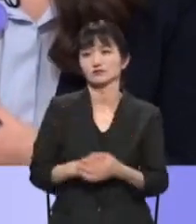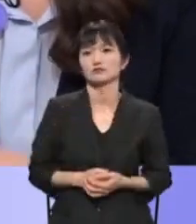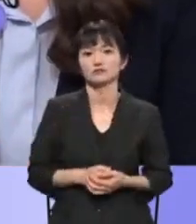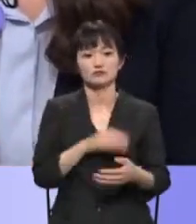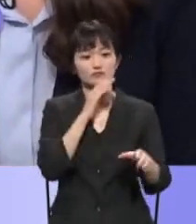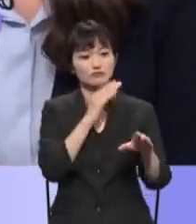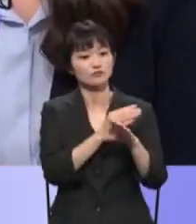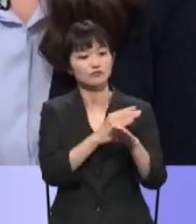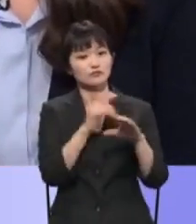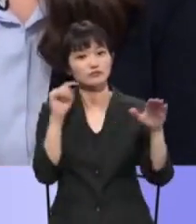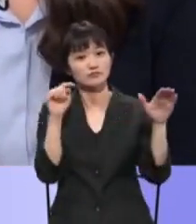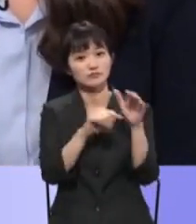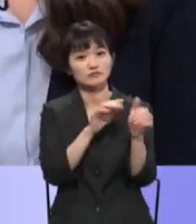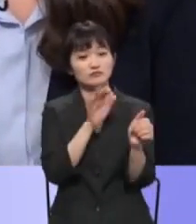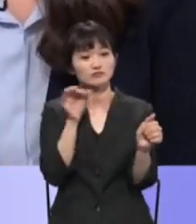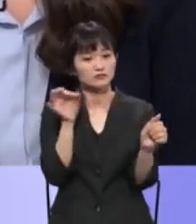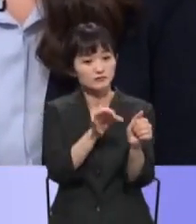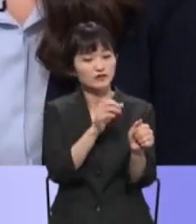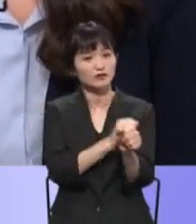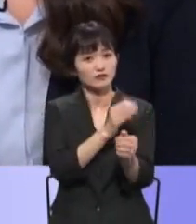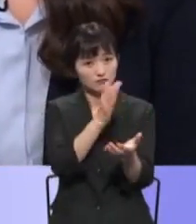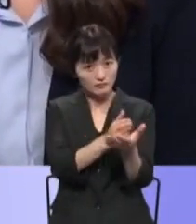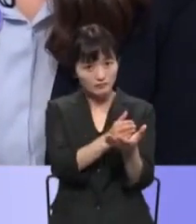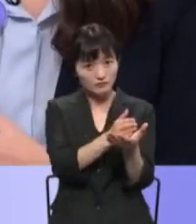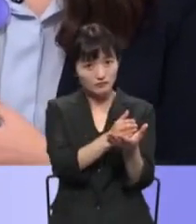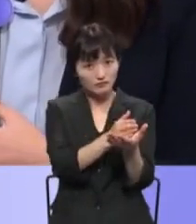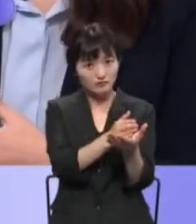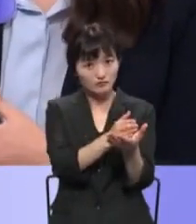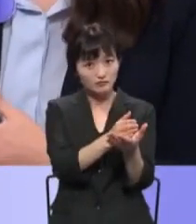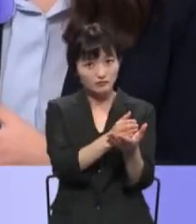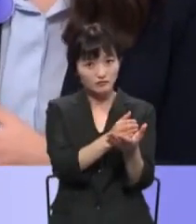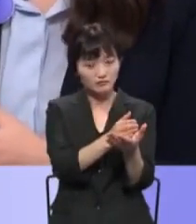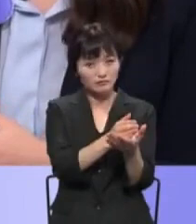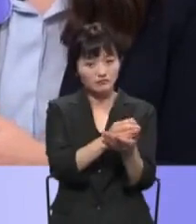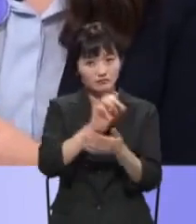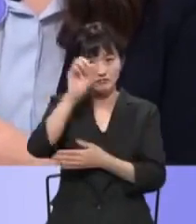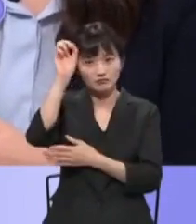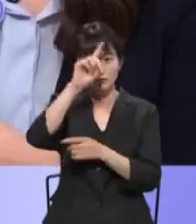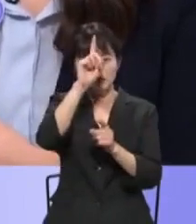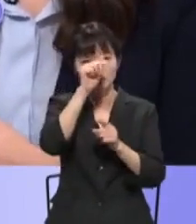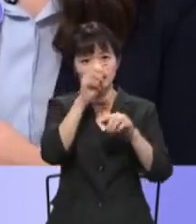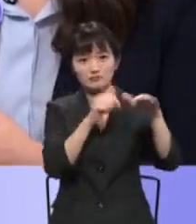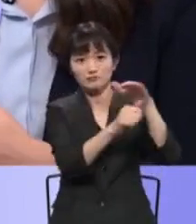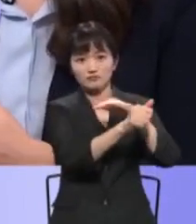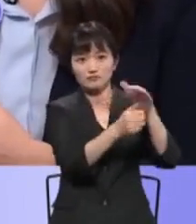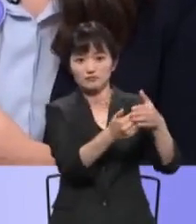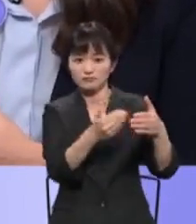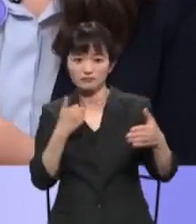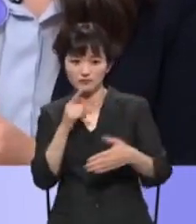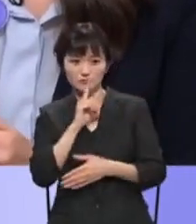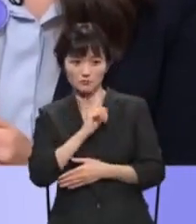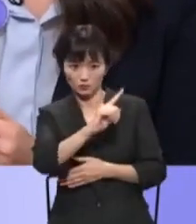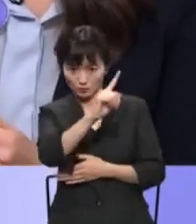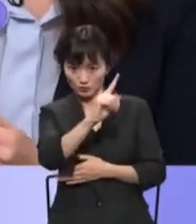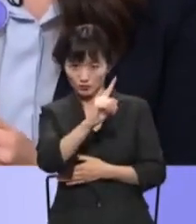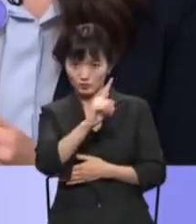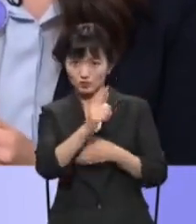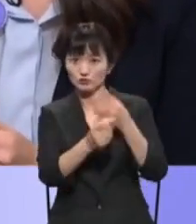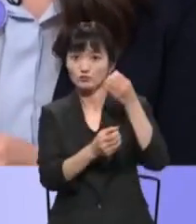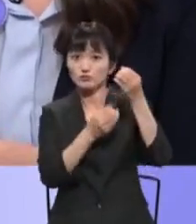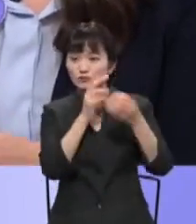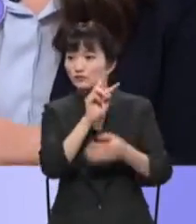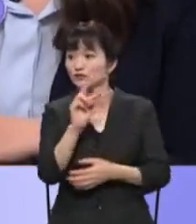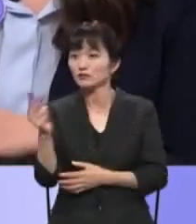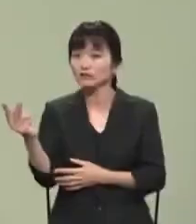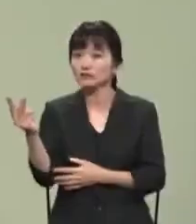비용 관련해서 근데 여기에 대해서 무죄로 싸우고 있다가 갑자기 이재명 대표에게 사전 보고를 했다라는 식으로 진술을 바뀌게